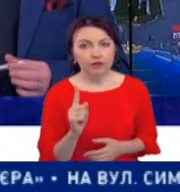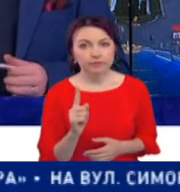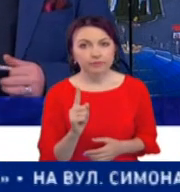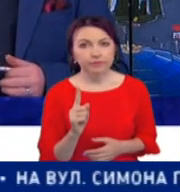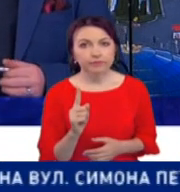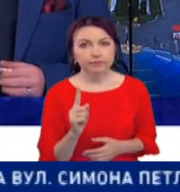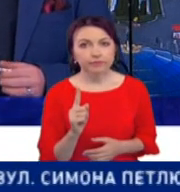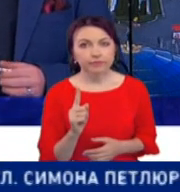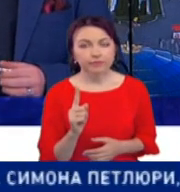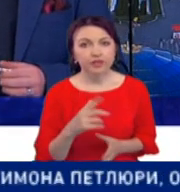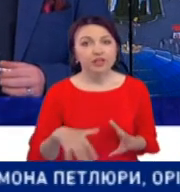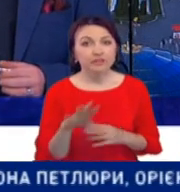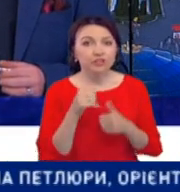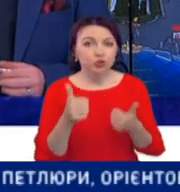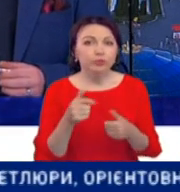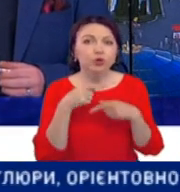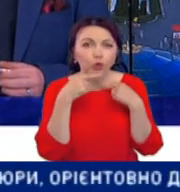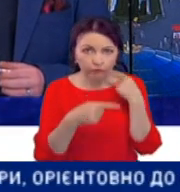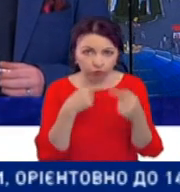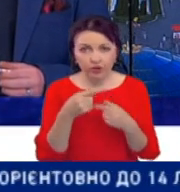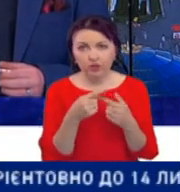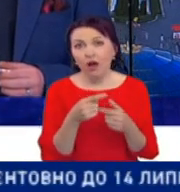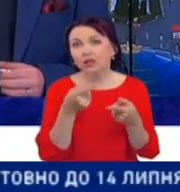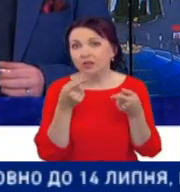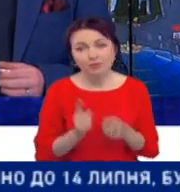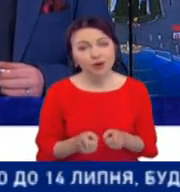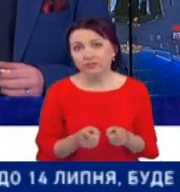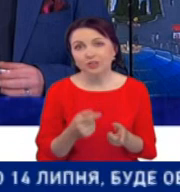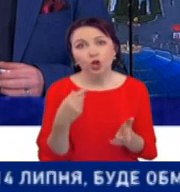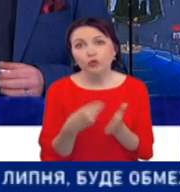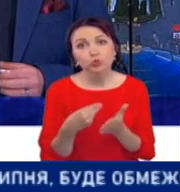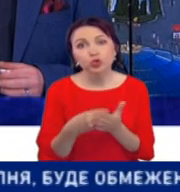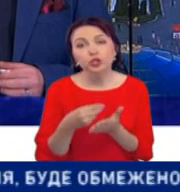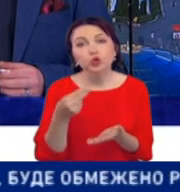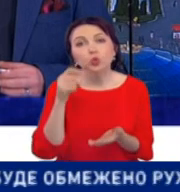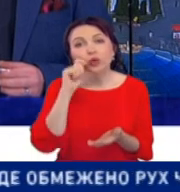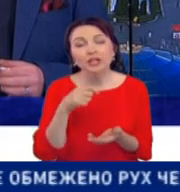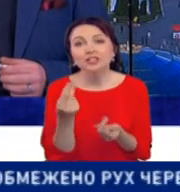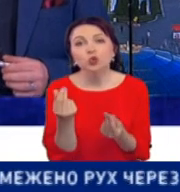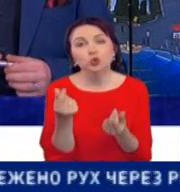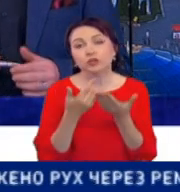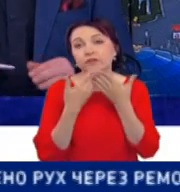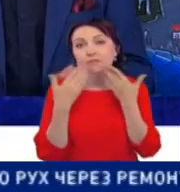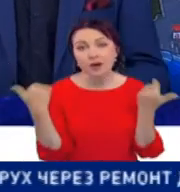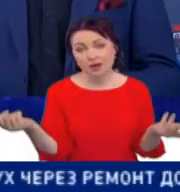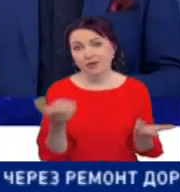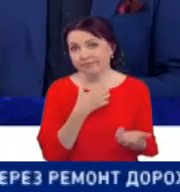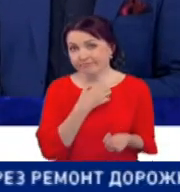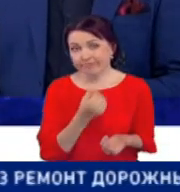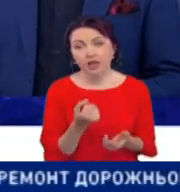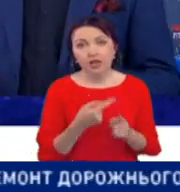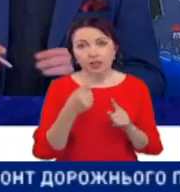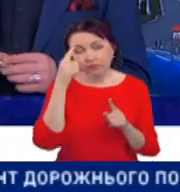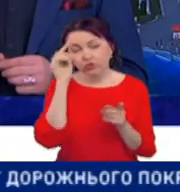Але всі добре про це говорять, але насправді в бюджеті України цих коштів немає. І от вони зараз ламають голову,